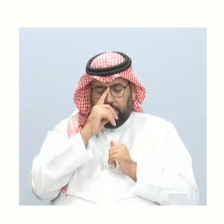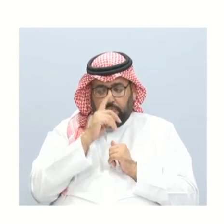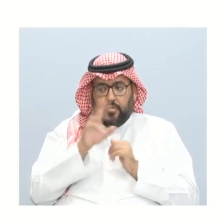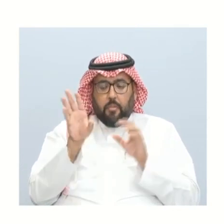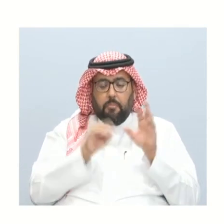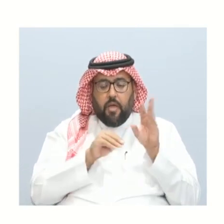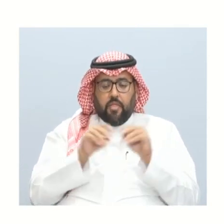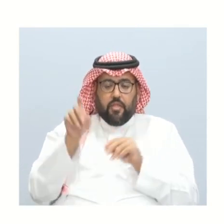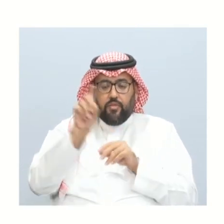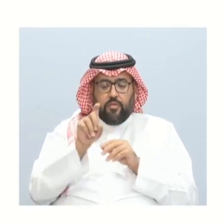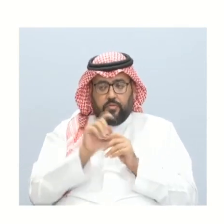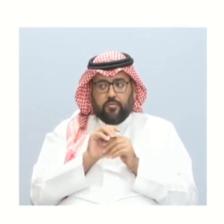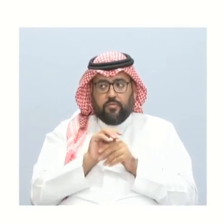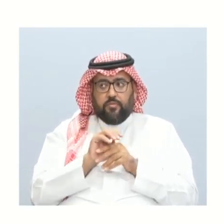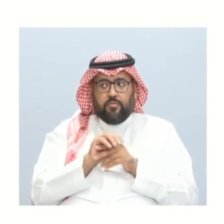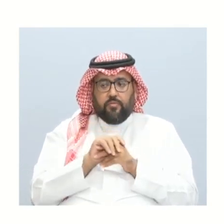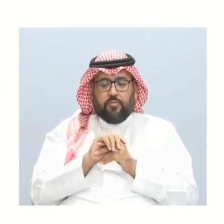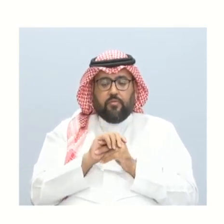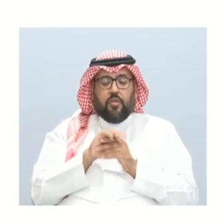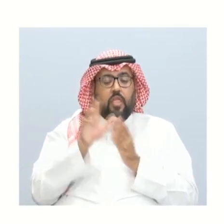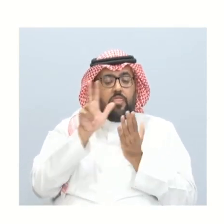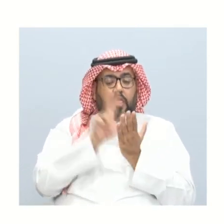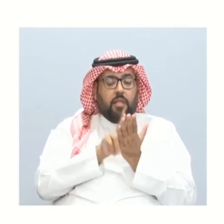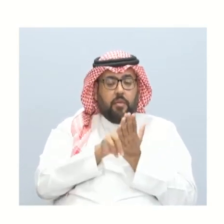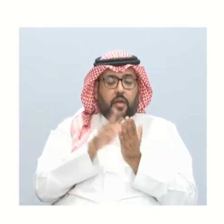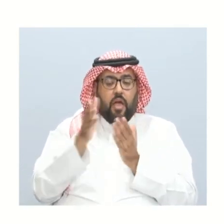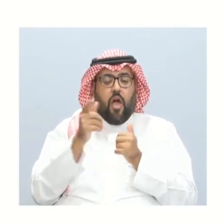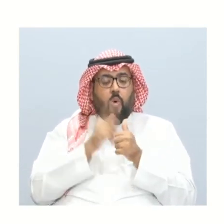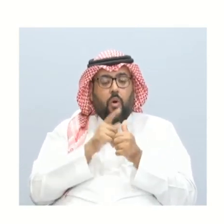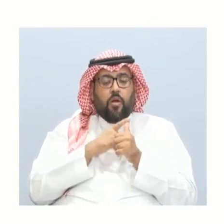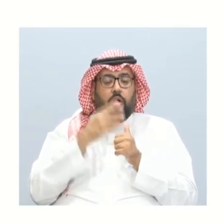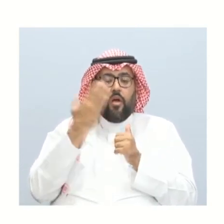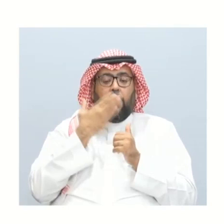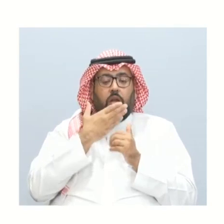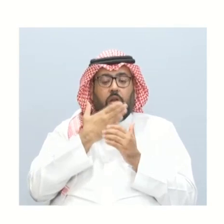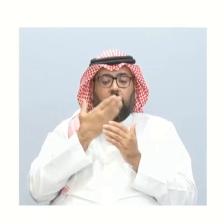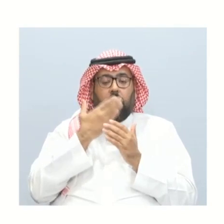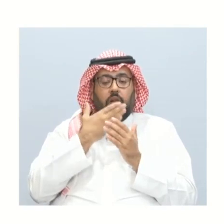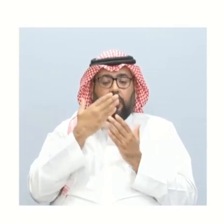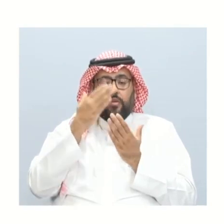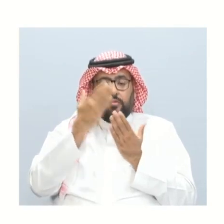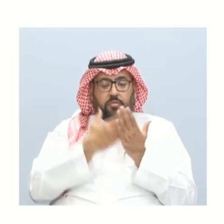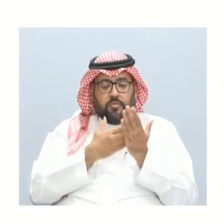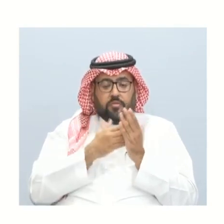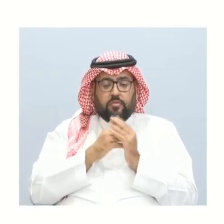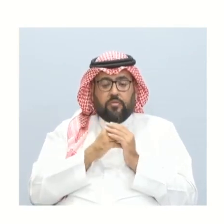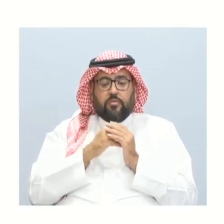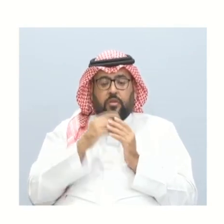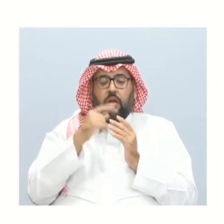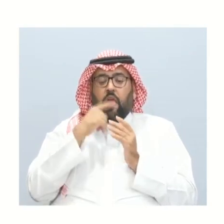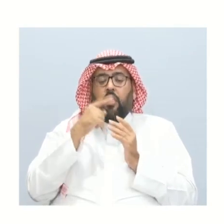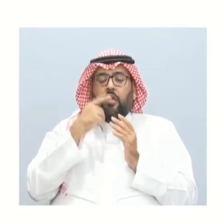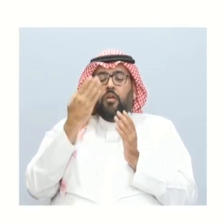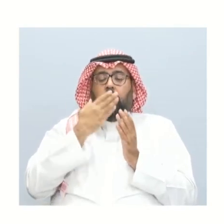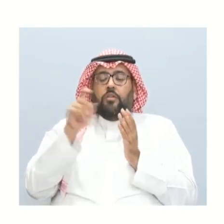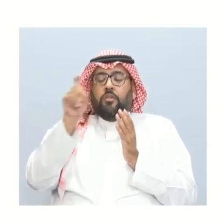بعض هذه التطبيقات ومنها اولا الاجابه شفهيا